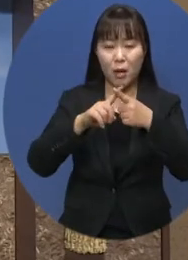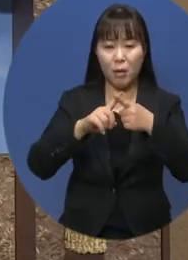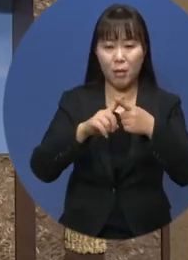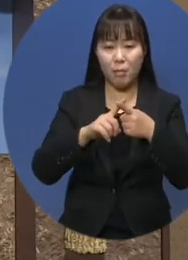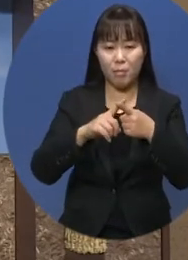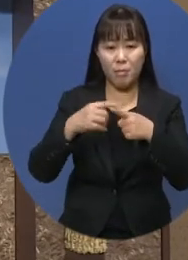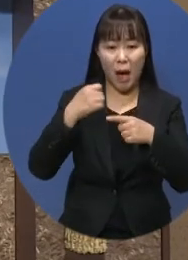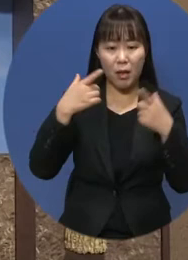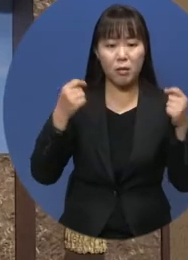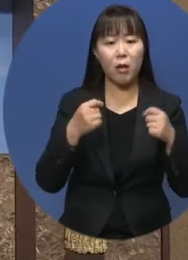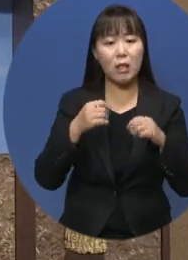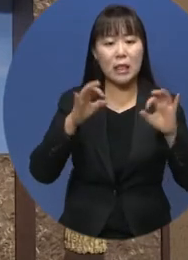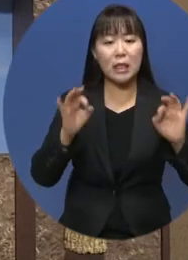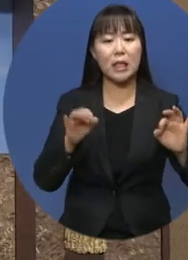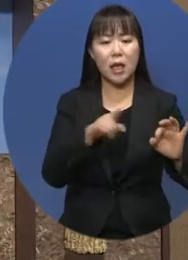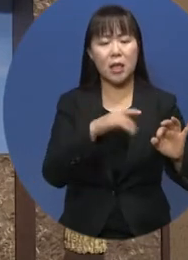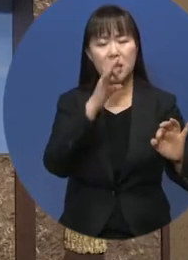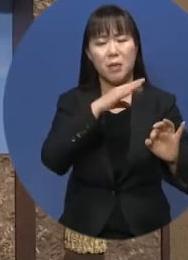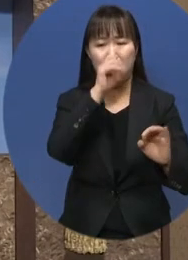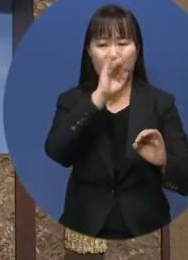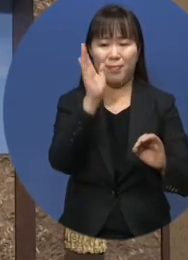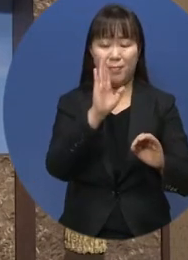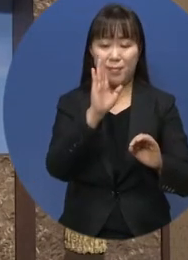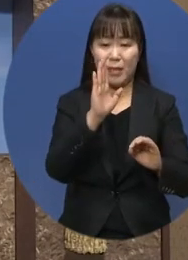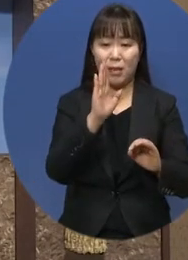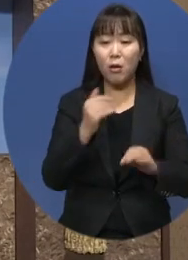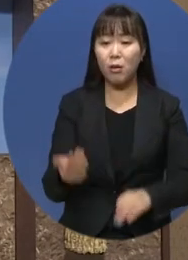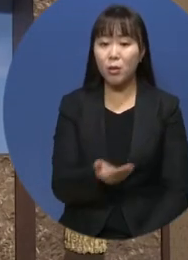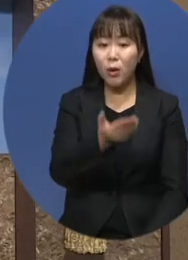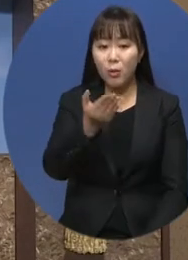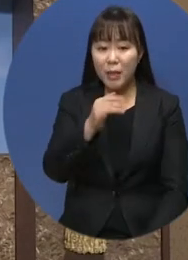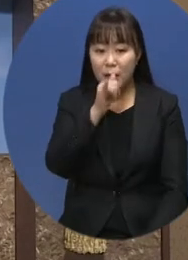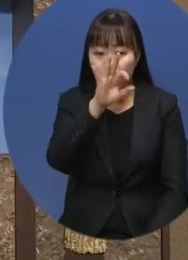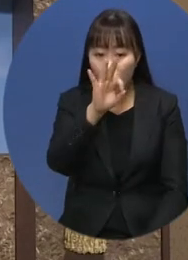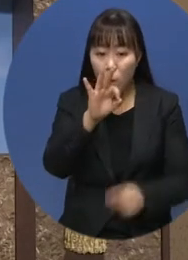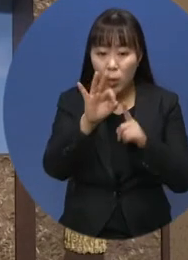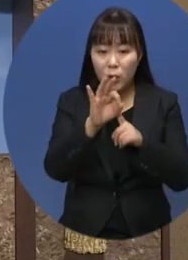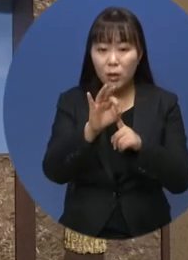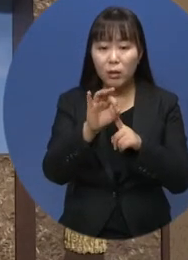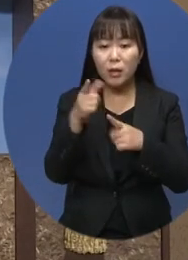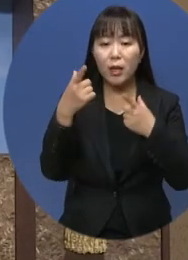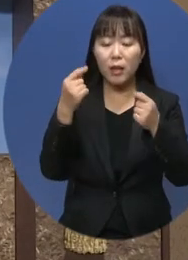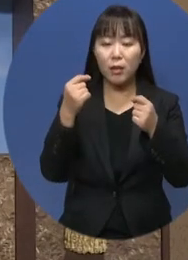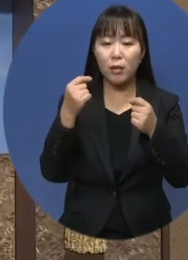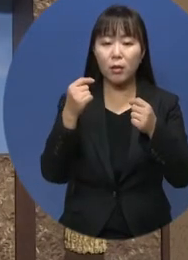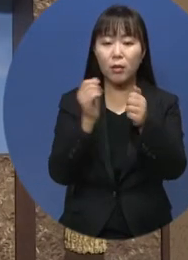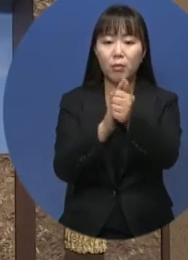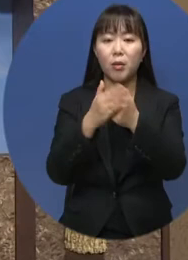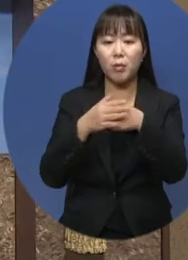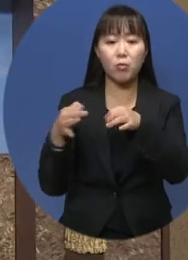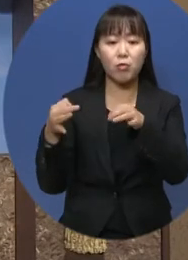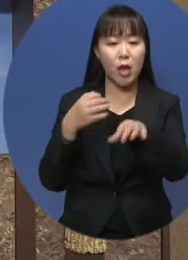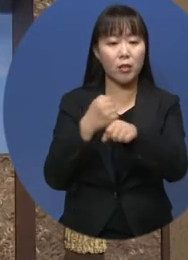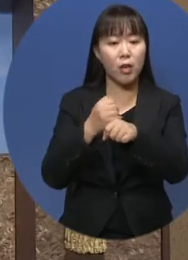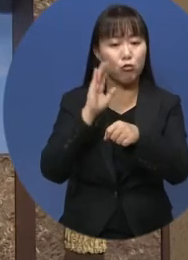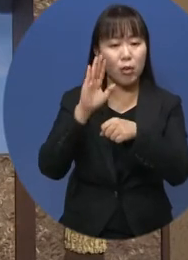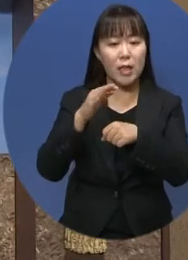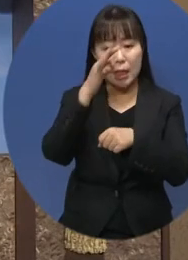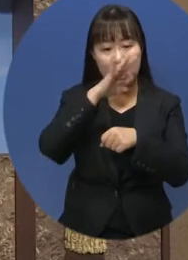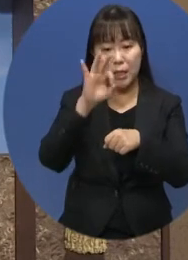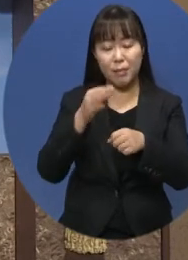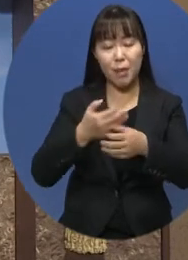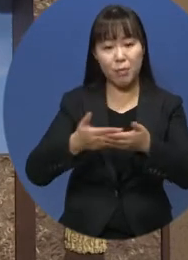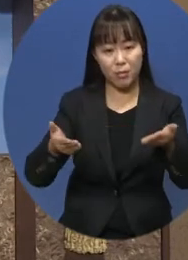요즘 은행이 금리가 아주 안 좋은데 여러분 있는 돈 햇빛발전소 협동조합 에 투자하세요 나중에 이끔